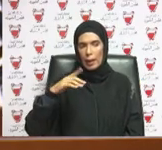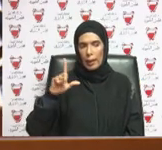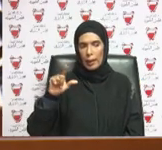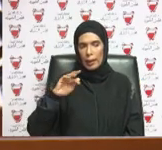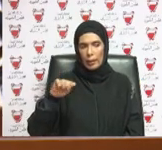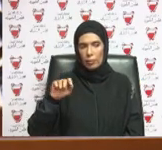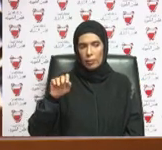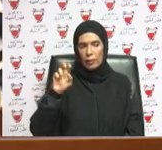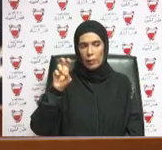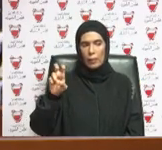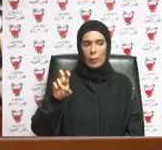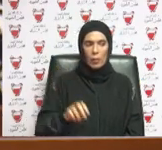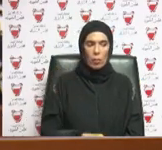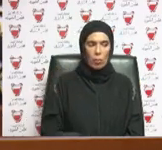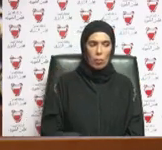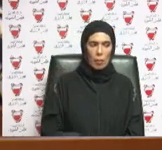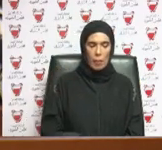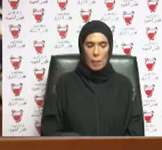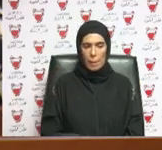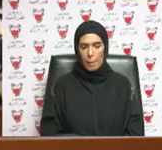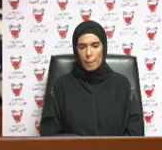آل خليفة طيب الله ثراه،